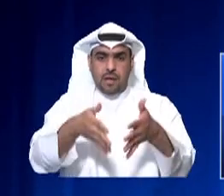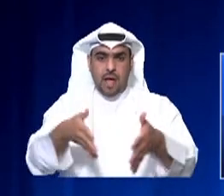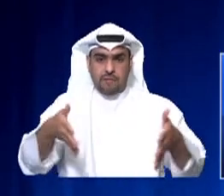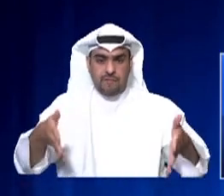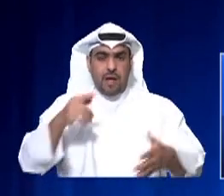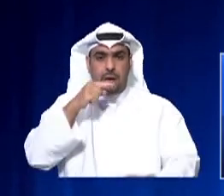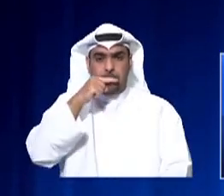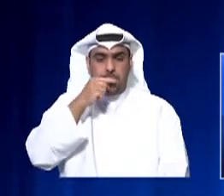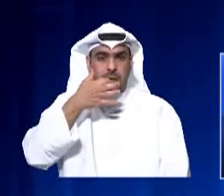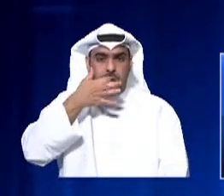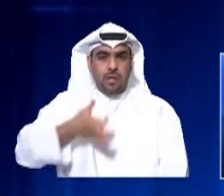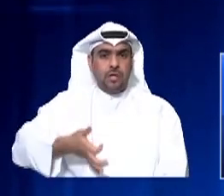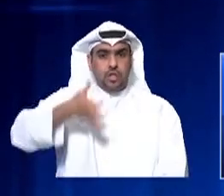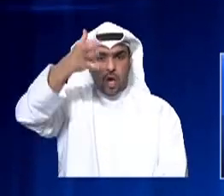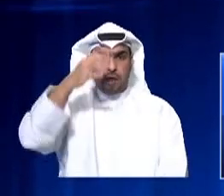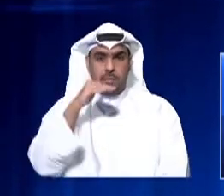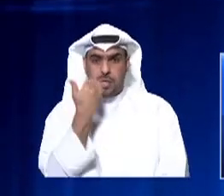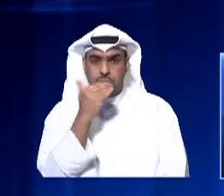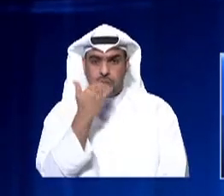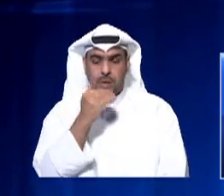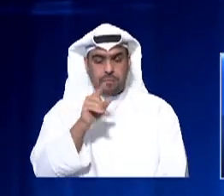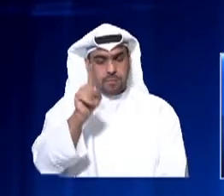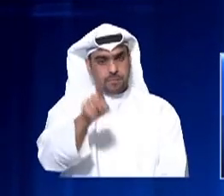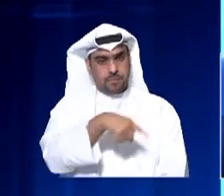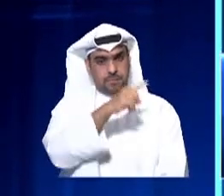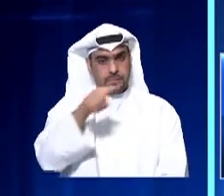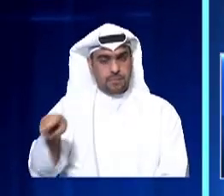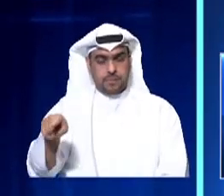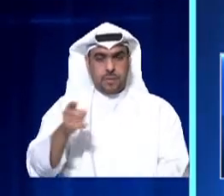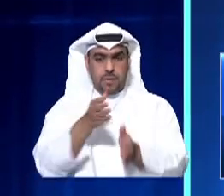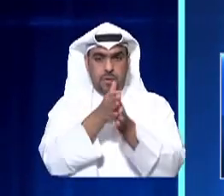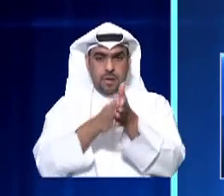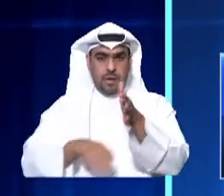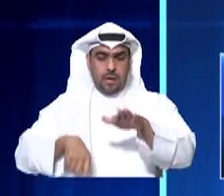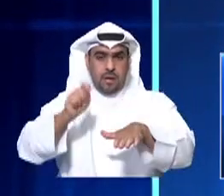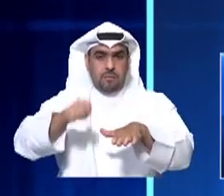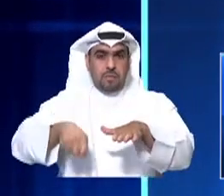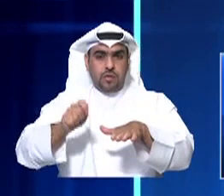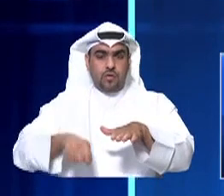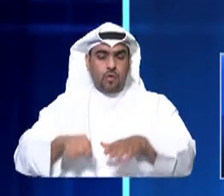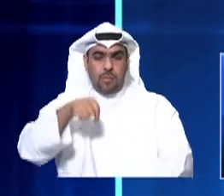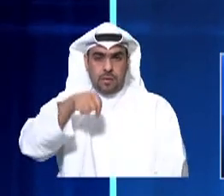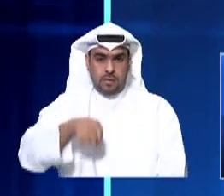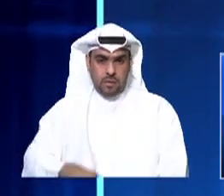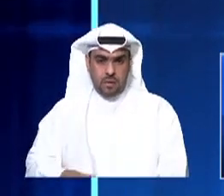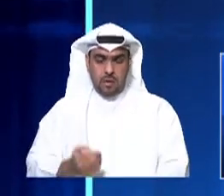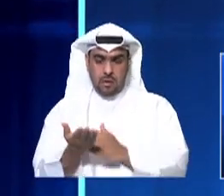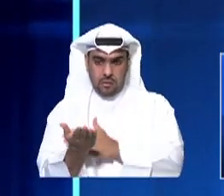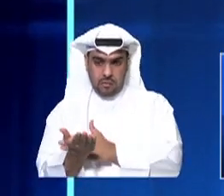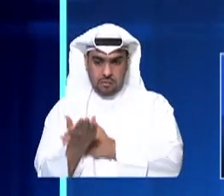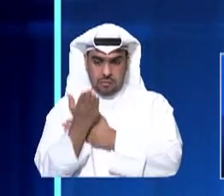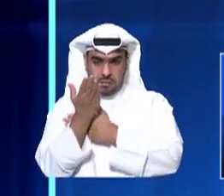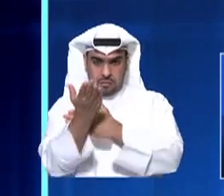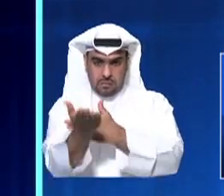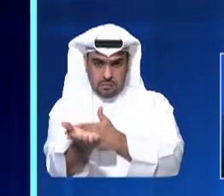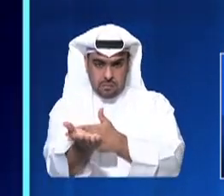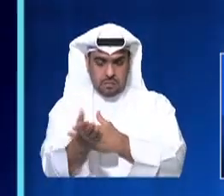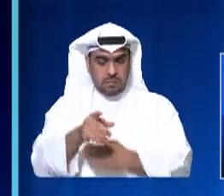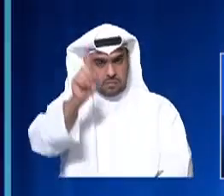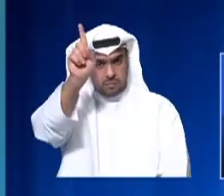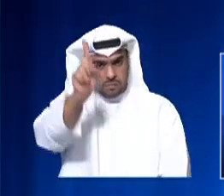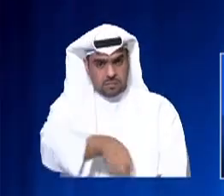والقائمة. ويحيي مجلس الأمة موقف حكومة دولة الكويت المتقدم والثابت تجاه القضية الفلسطينية،